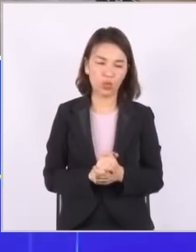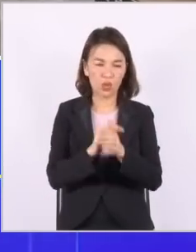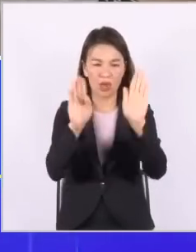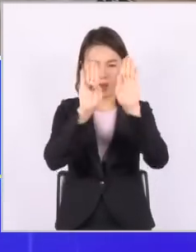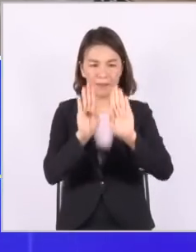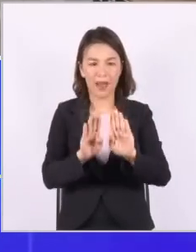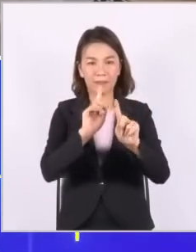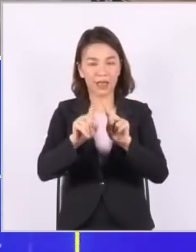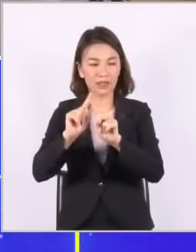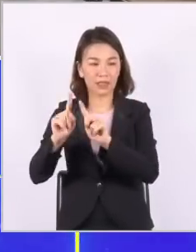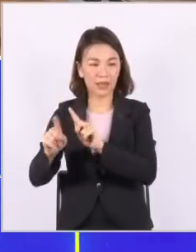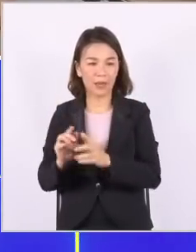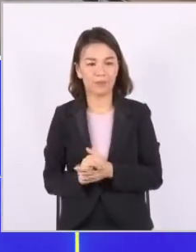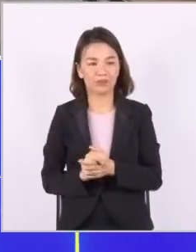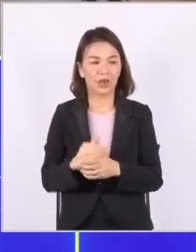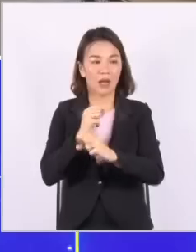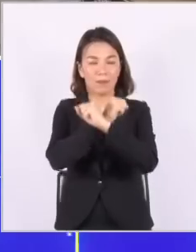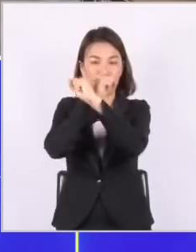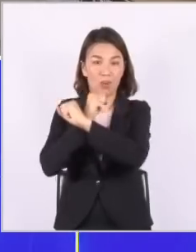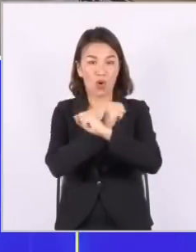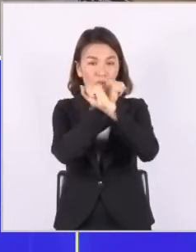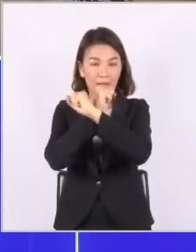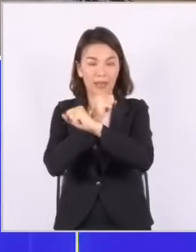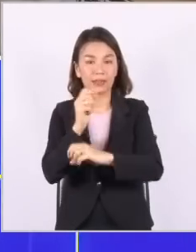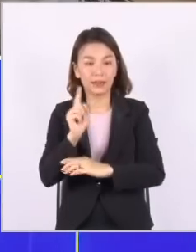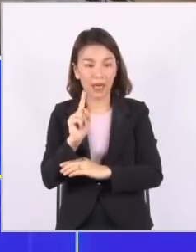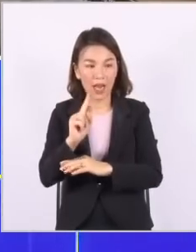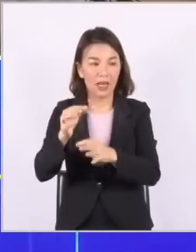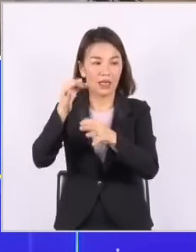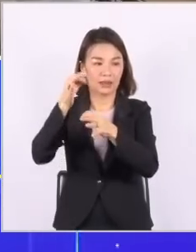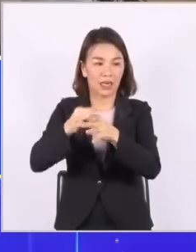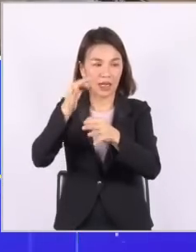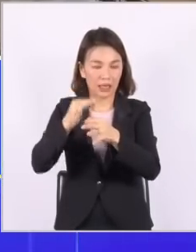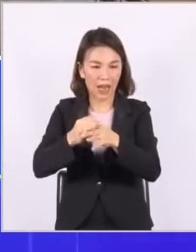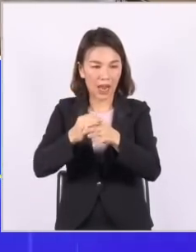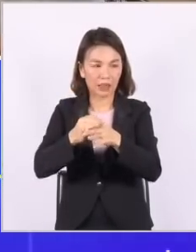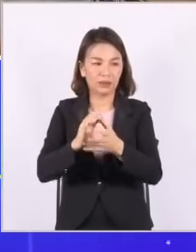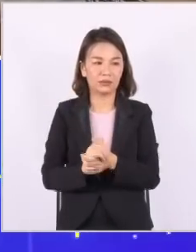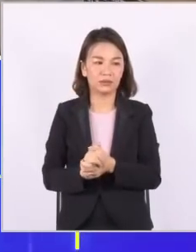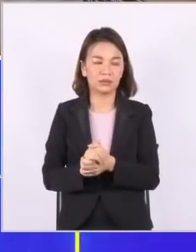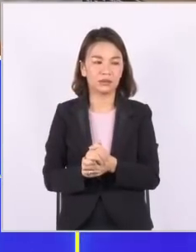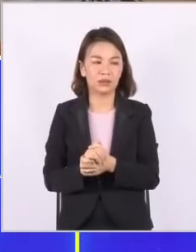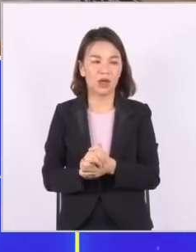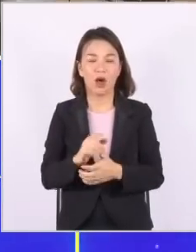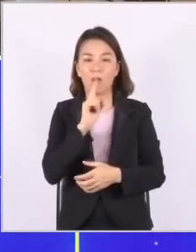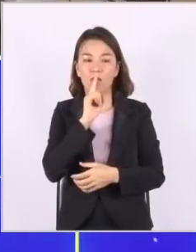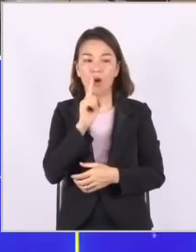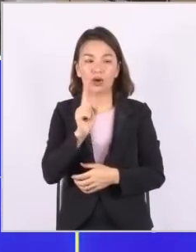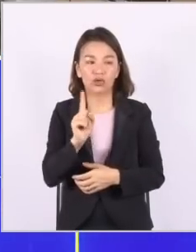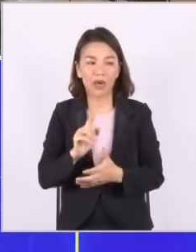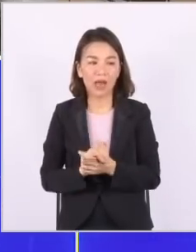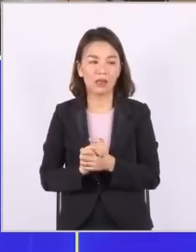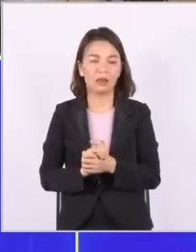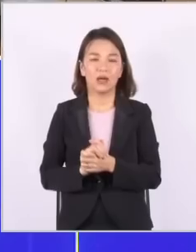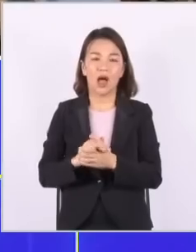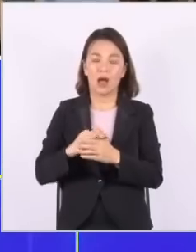แต่อย่างนี้ได้ไหมวิธีการป้องกันช่วยเหลือกันทางธนาคารน่ะพอรู้ว่ามีเงินไปแล้วทางเจ้าของบัญชีเขาไม่คือไ